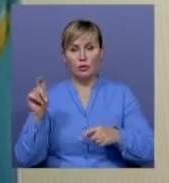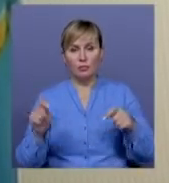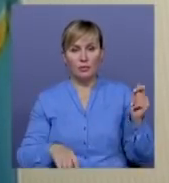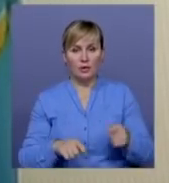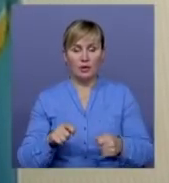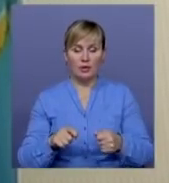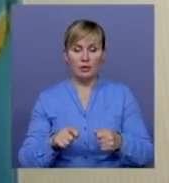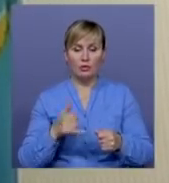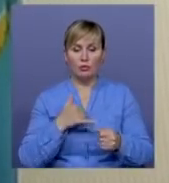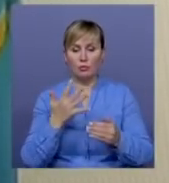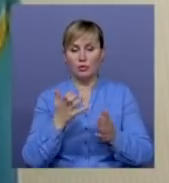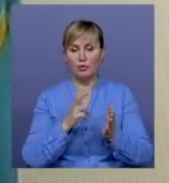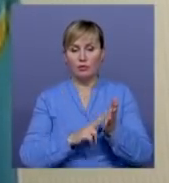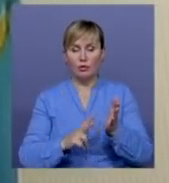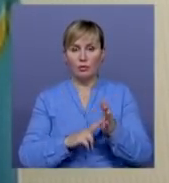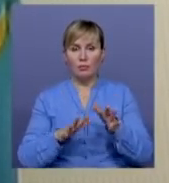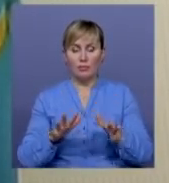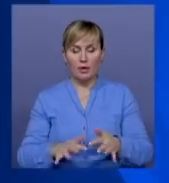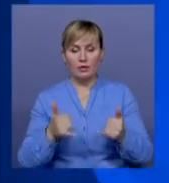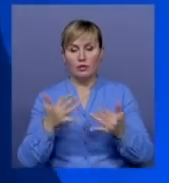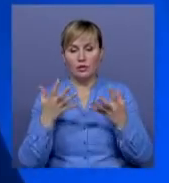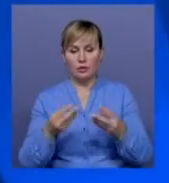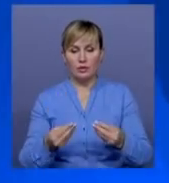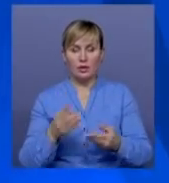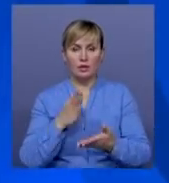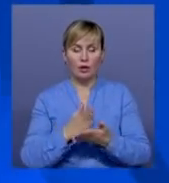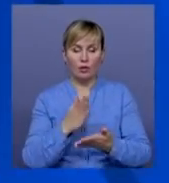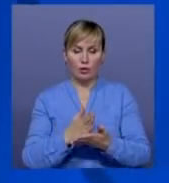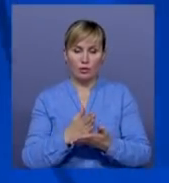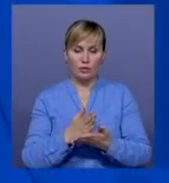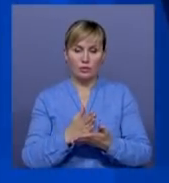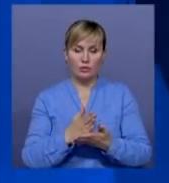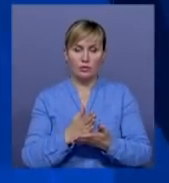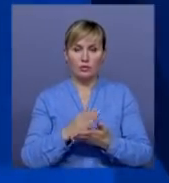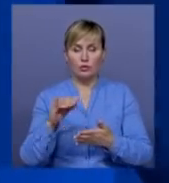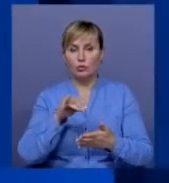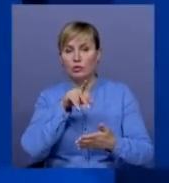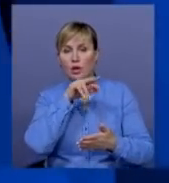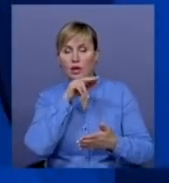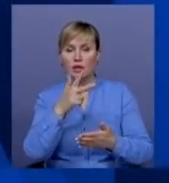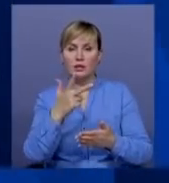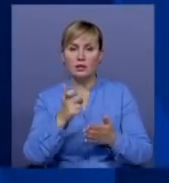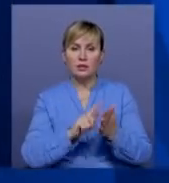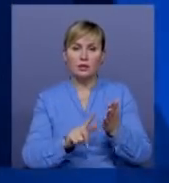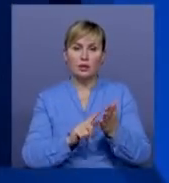развернуто 580 коек. На сегодняшний день находится из Южной Кореи 274